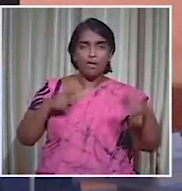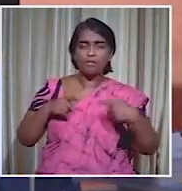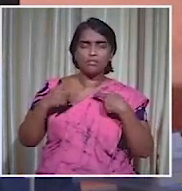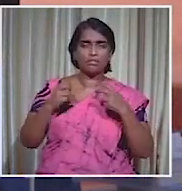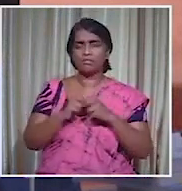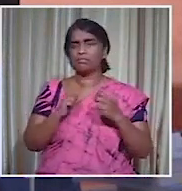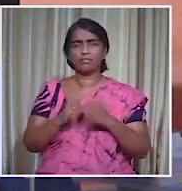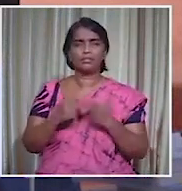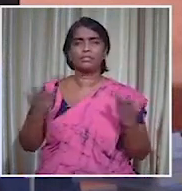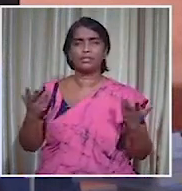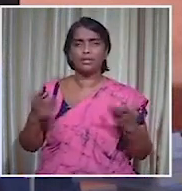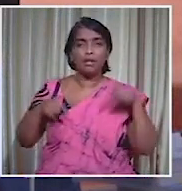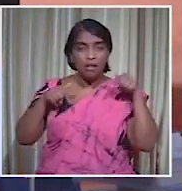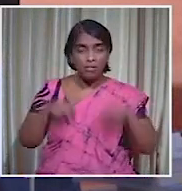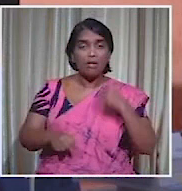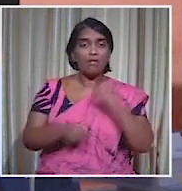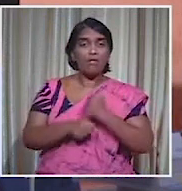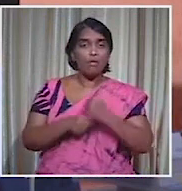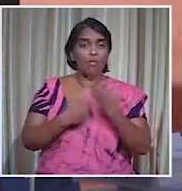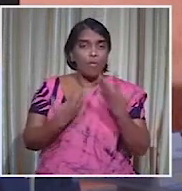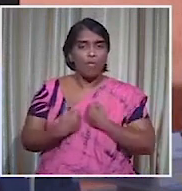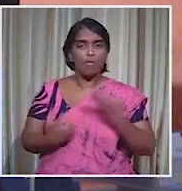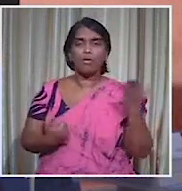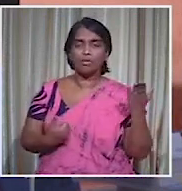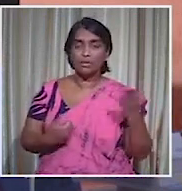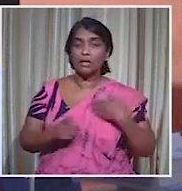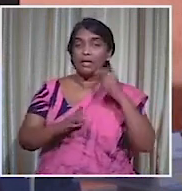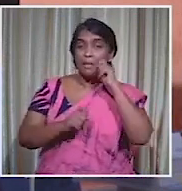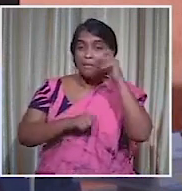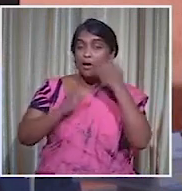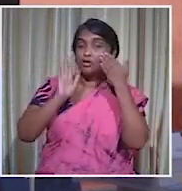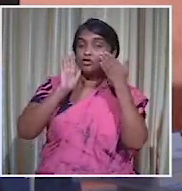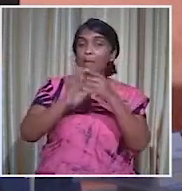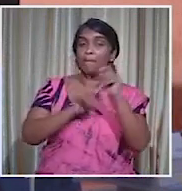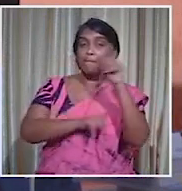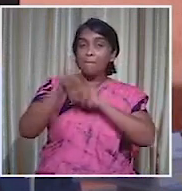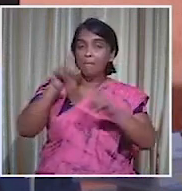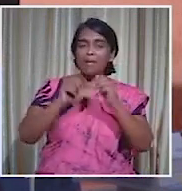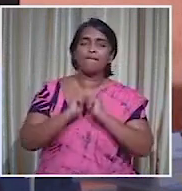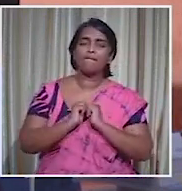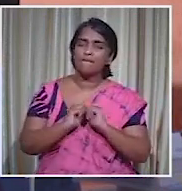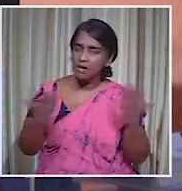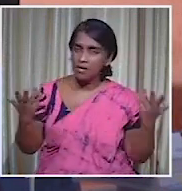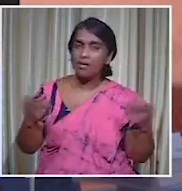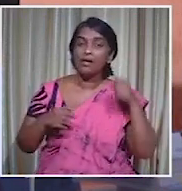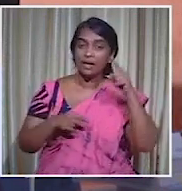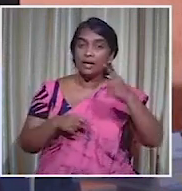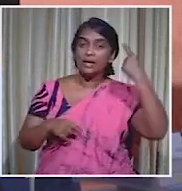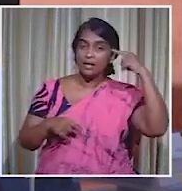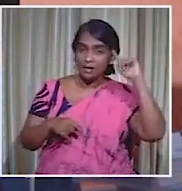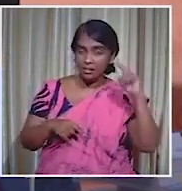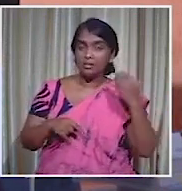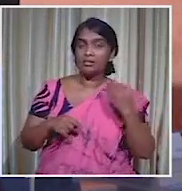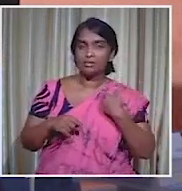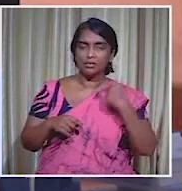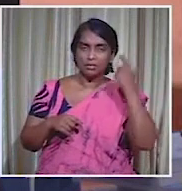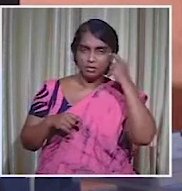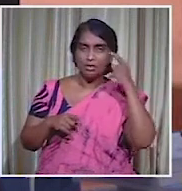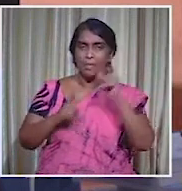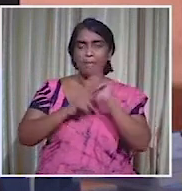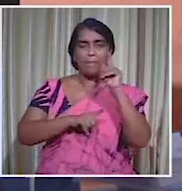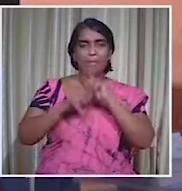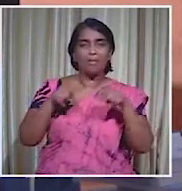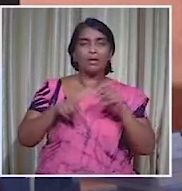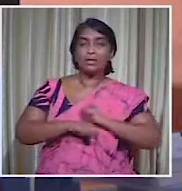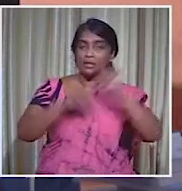ඕනේ මේක තමයි ආණ්ඩු පක්ෂයට ඕන වෙලා තියෙන්නේ ජනතාවට පෙන්වනවා මේ පාර්ලිමේන්තුවත් වැඩක් නැහැ ඒකනේ ඊයේ මම දන්න විදිහට ඊයේ මේ පාර්ලිමේන්තුව